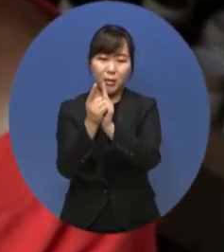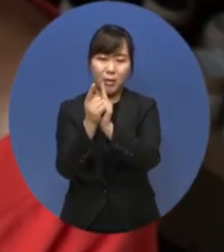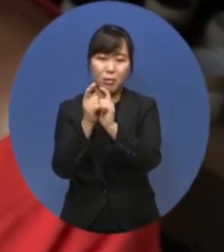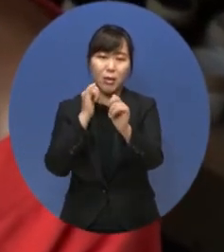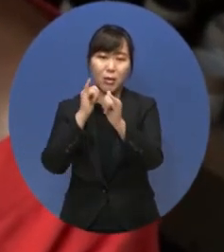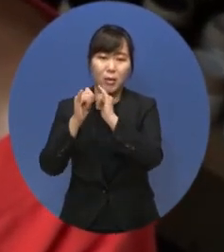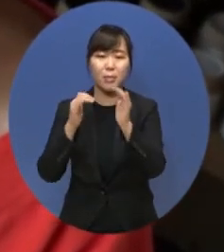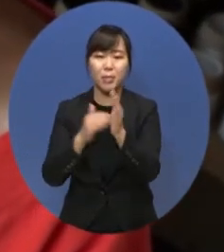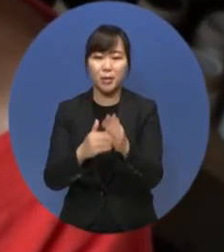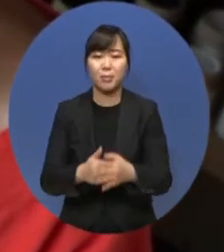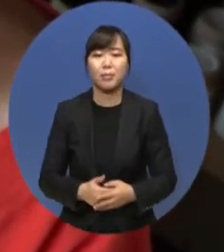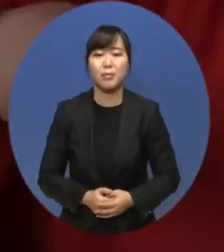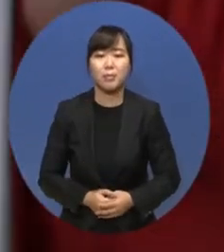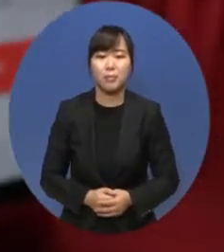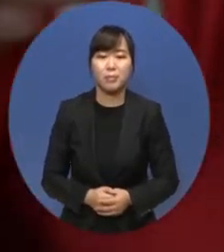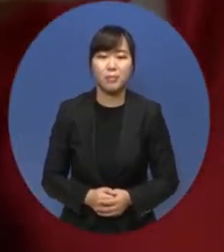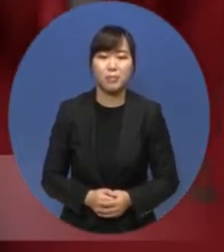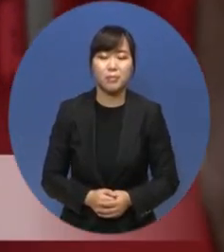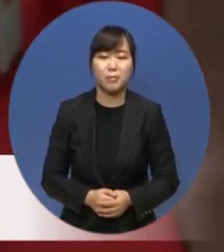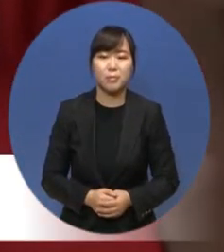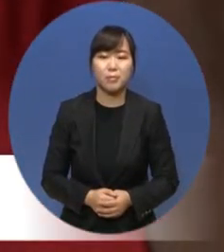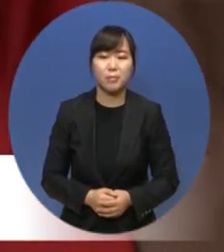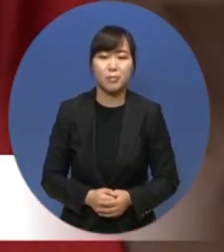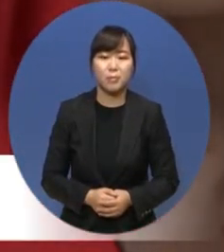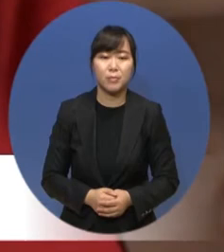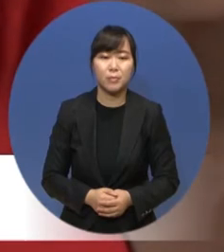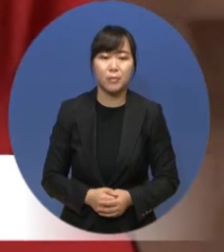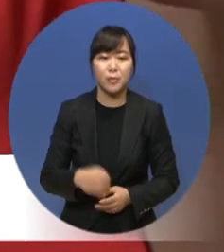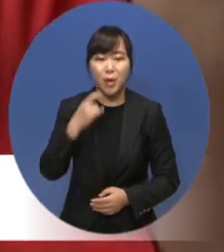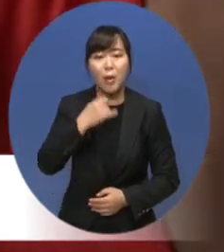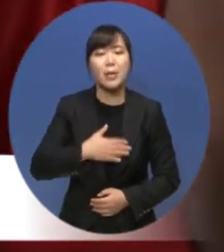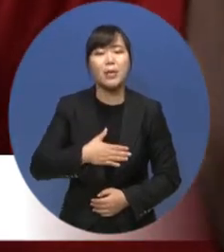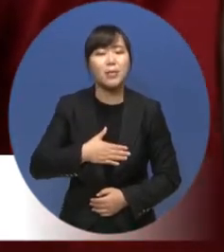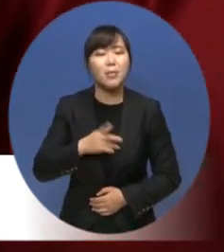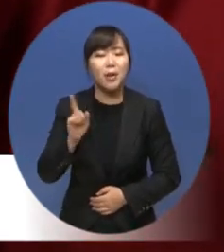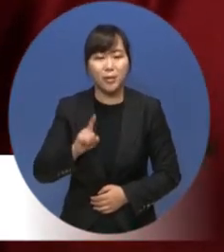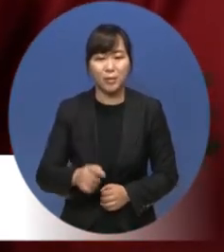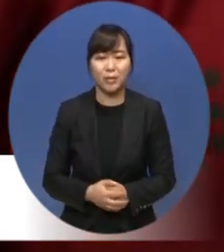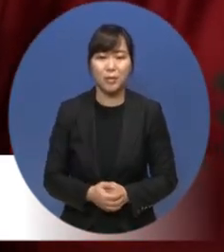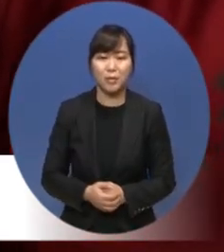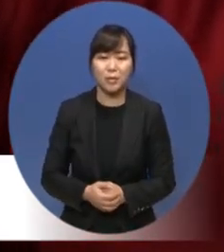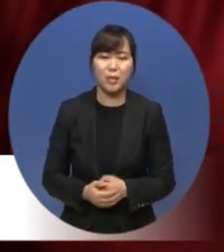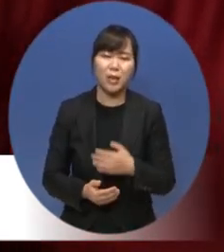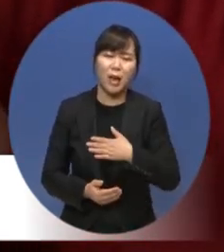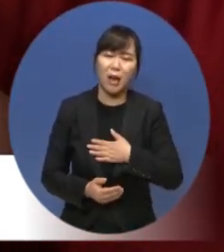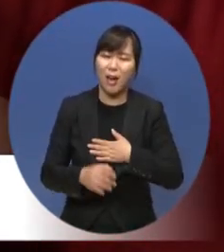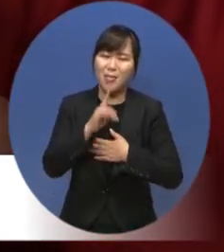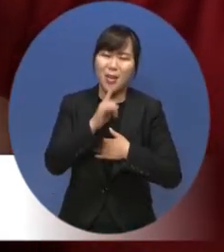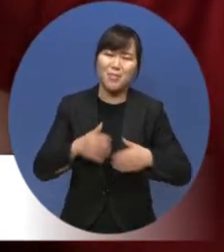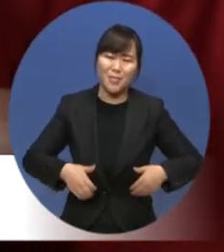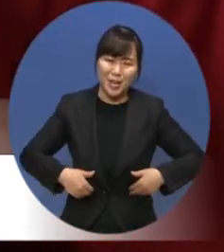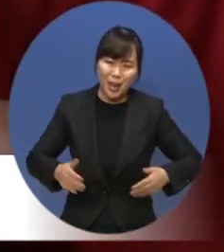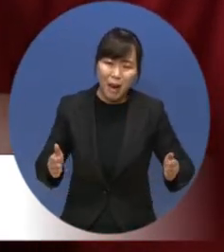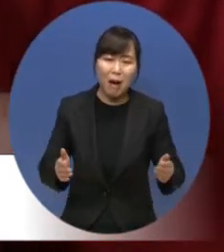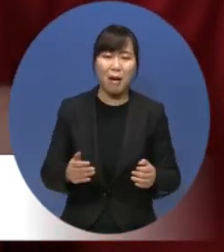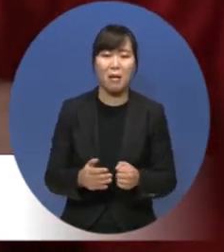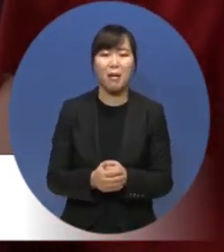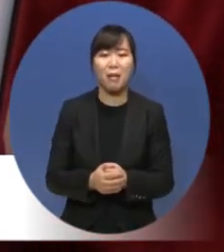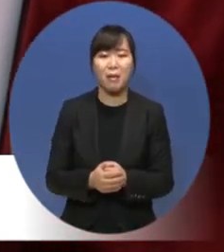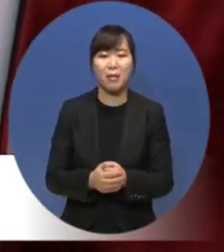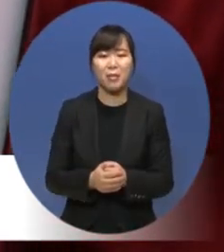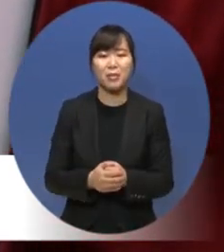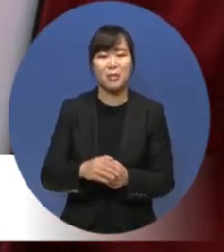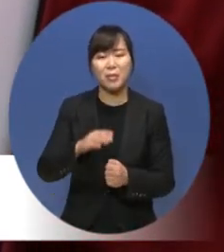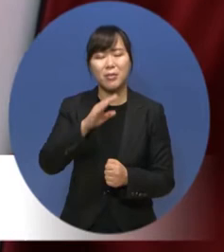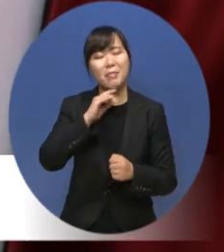기자와 전화로 통화를 했습니다. 기분이 어머니 어떠시냐고. 아, 기분이 말아 뭐래요. 딸려갈 것